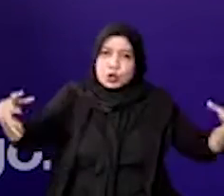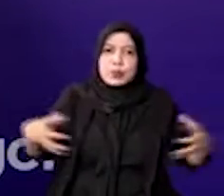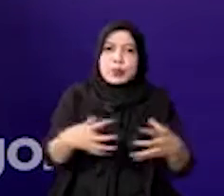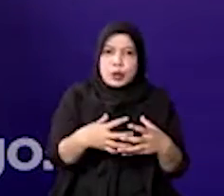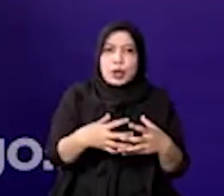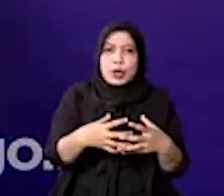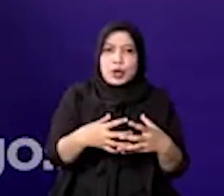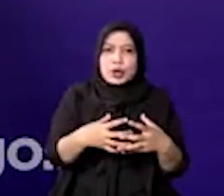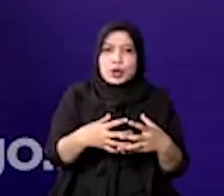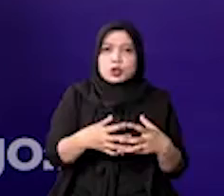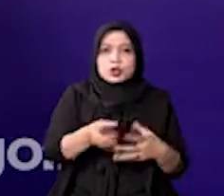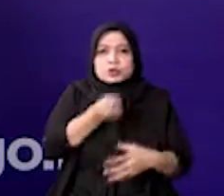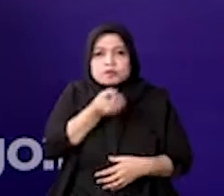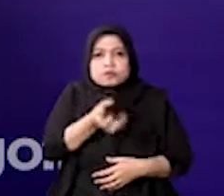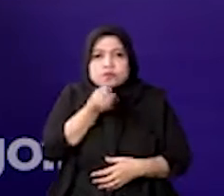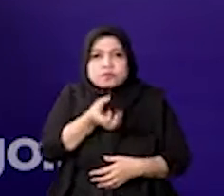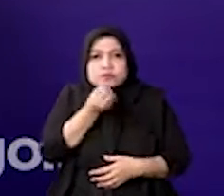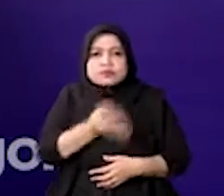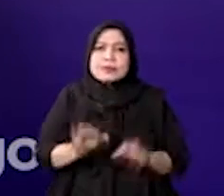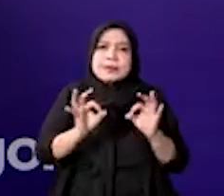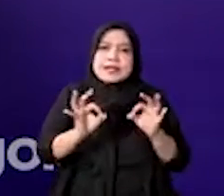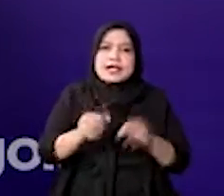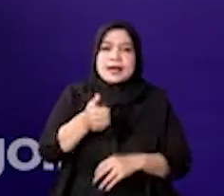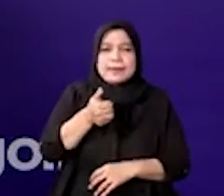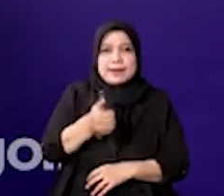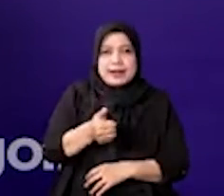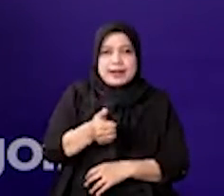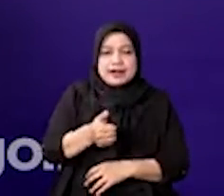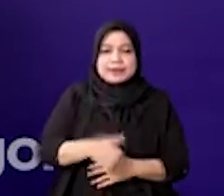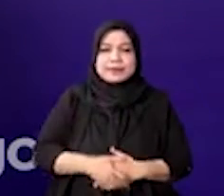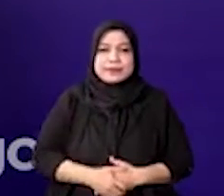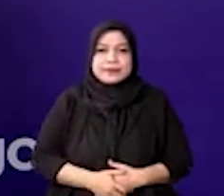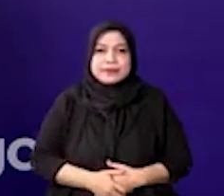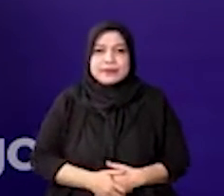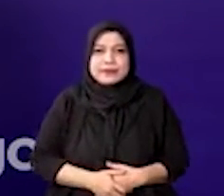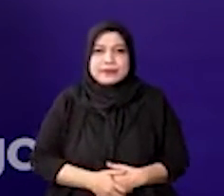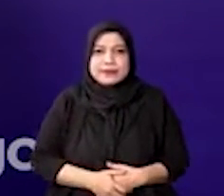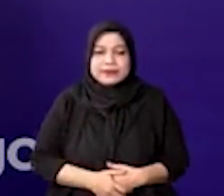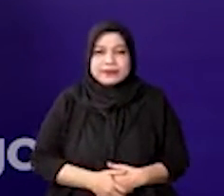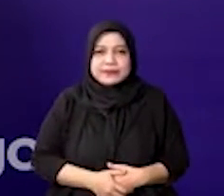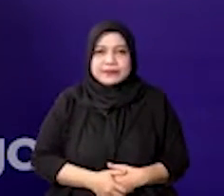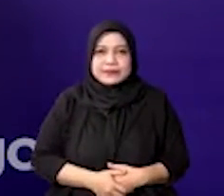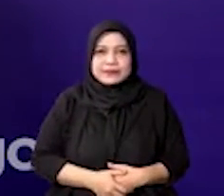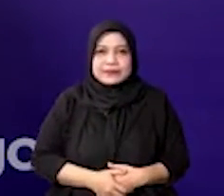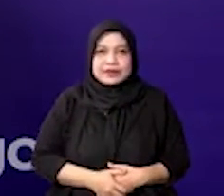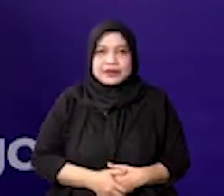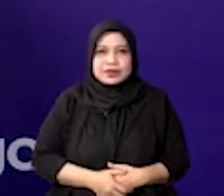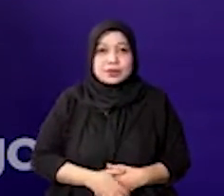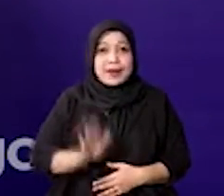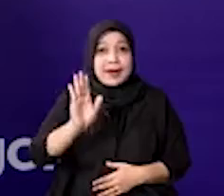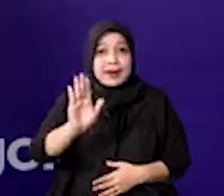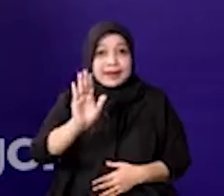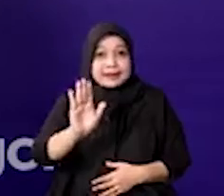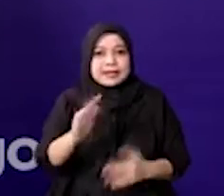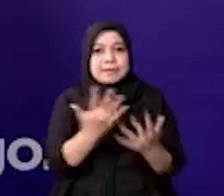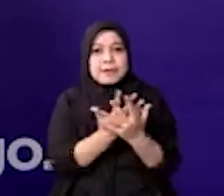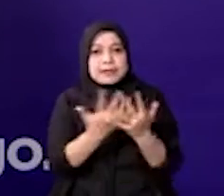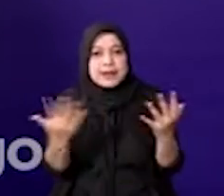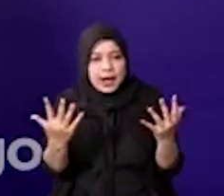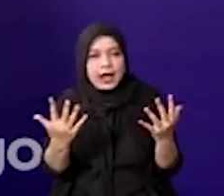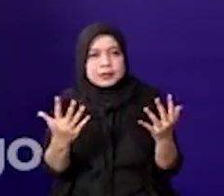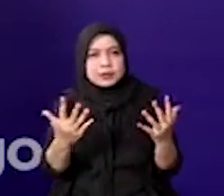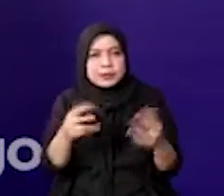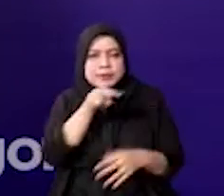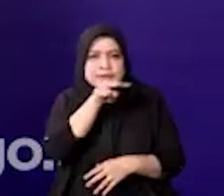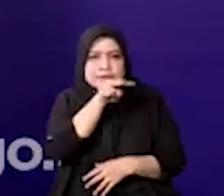baik kasih edukasi yang baik buat kita sehingga masyarakat bisa menilai mana tokoh masyarakat